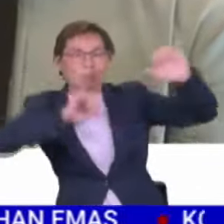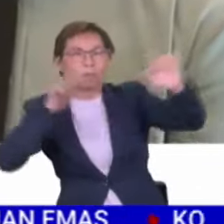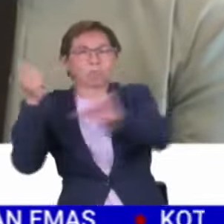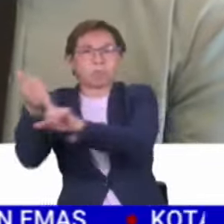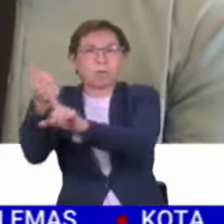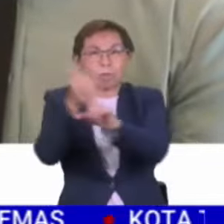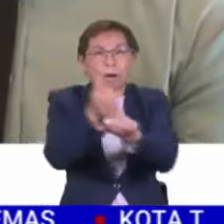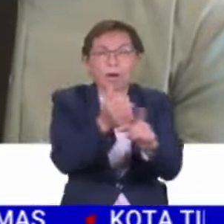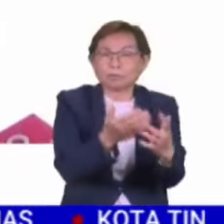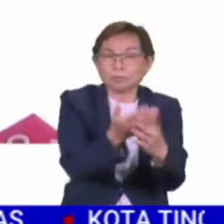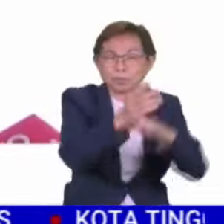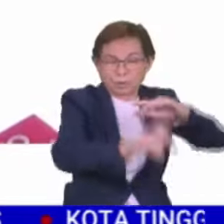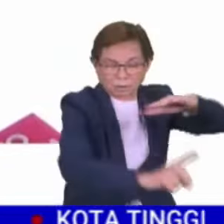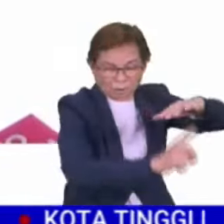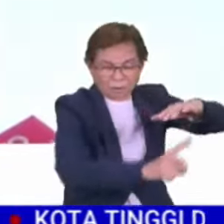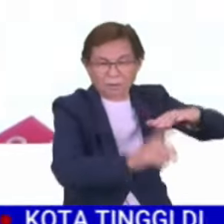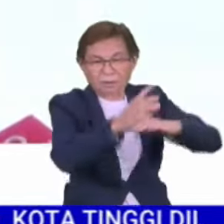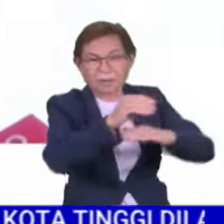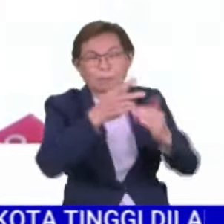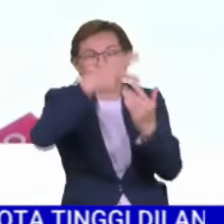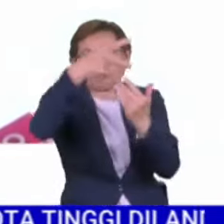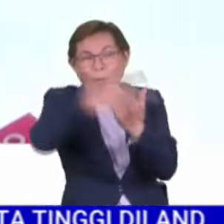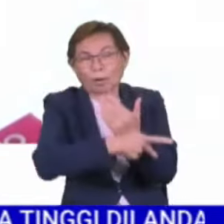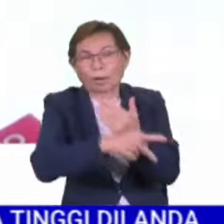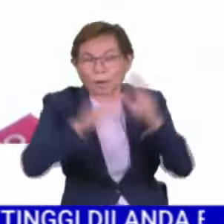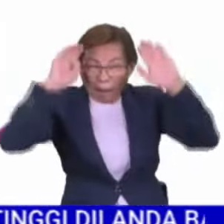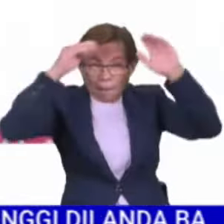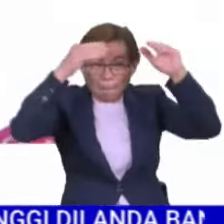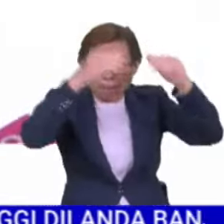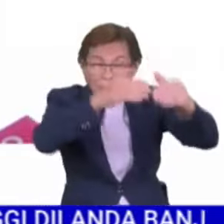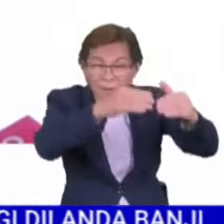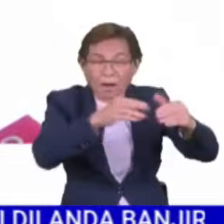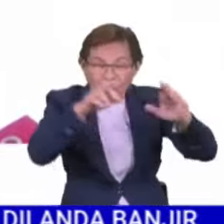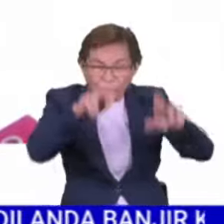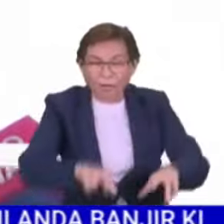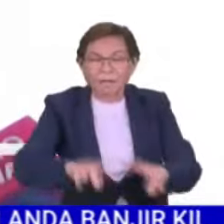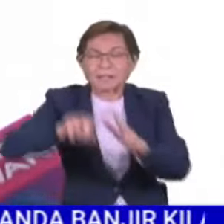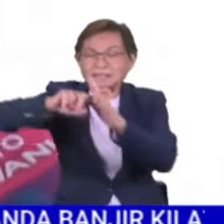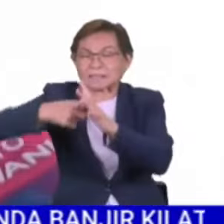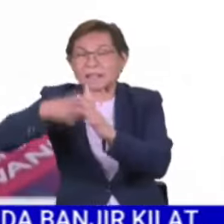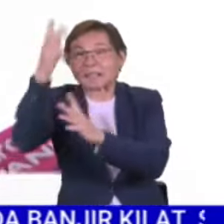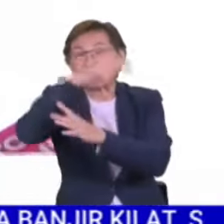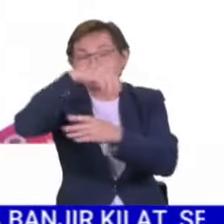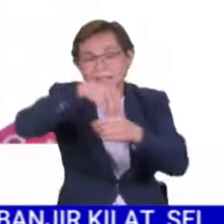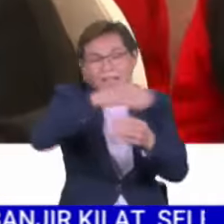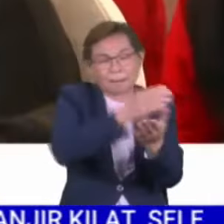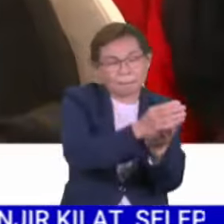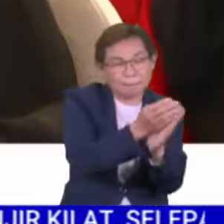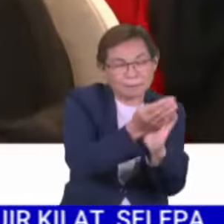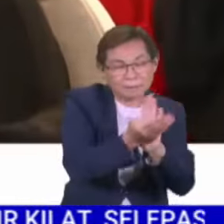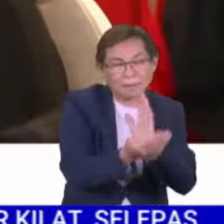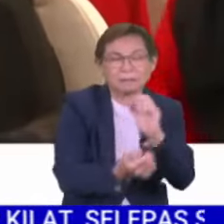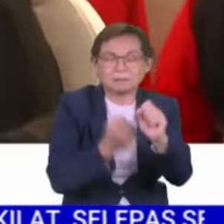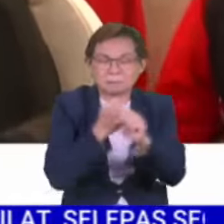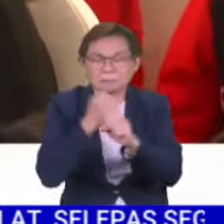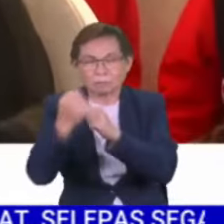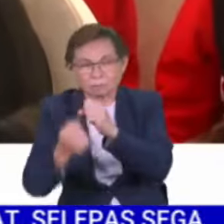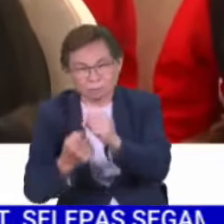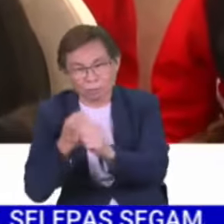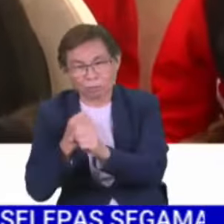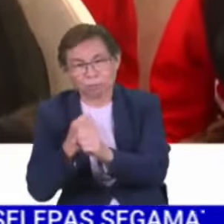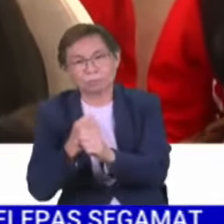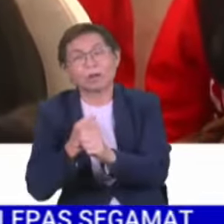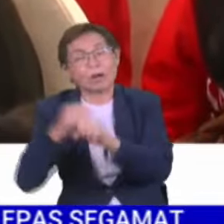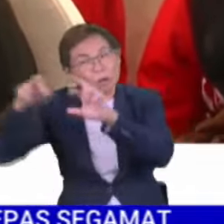usaha pihaknya menerusi dasar dan inisiatif prihatin rakyat diketengahkan kerajaan di dalam belanjawan tahunan.